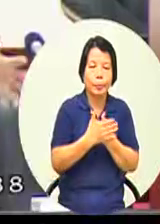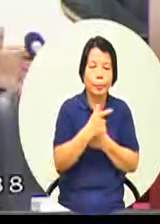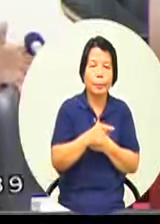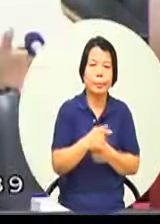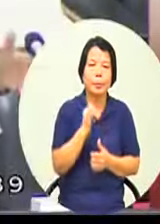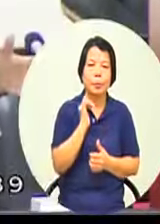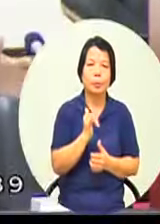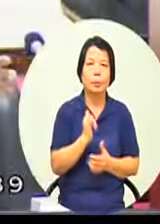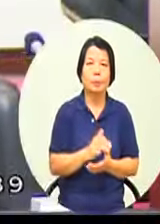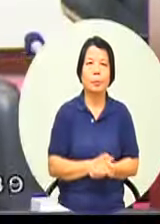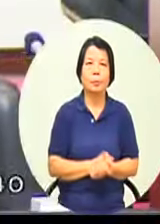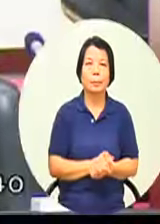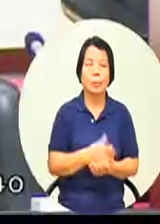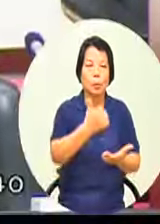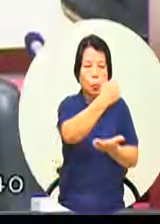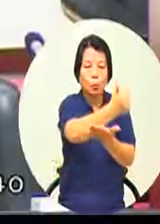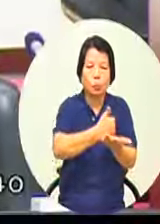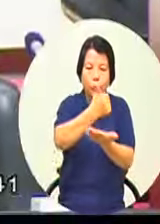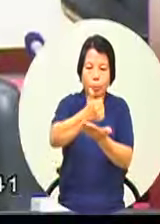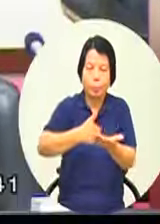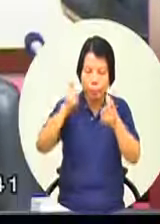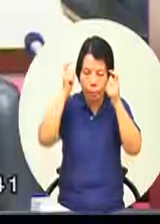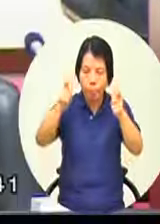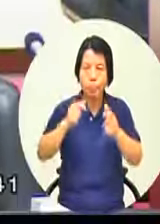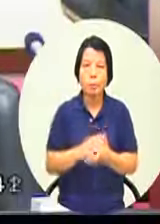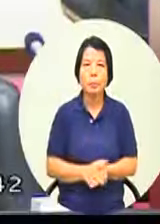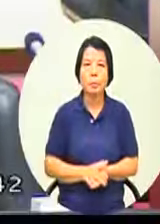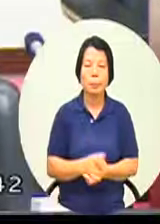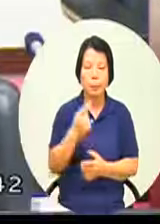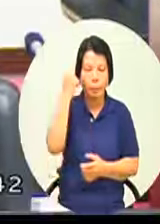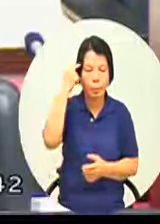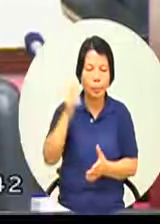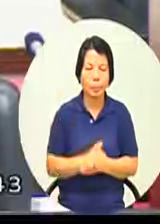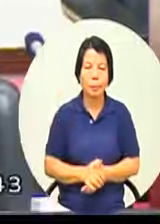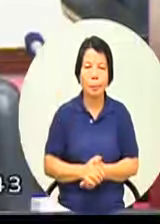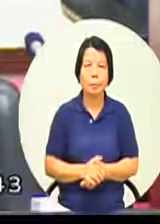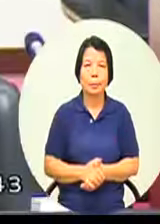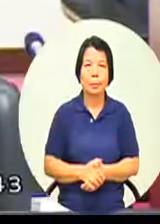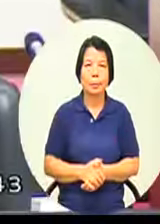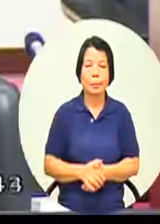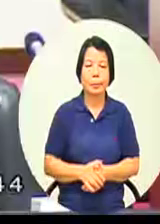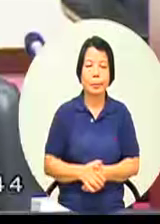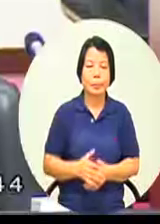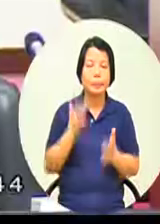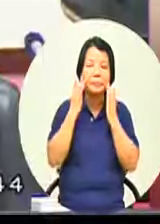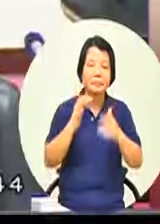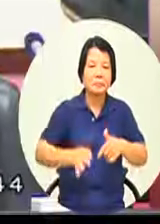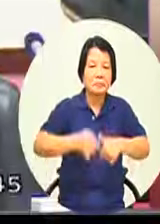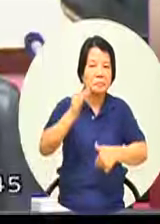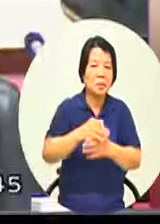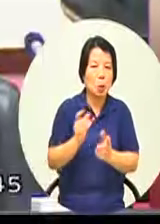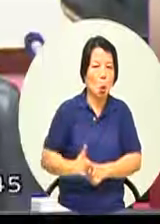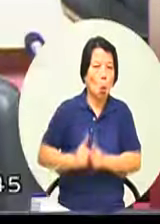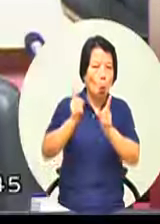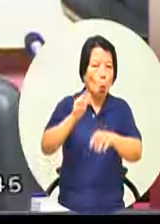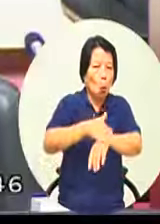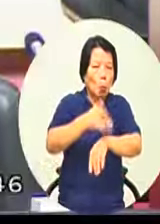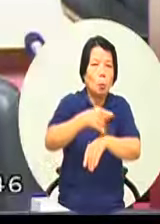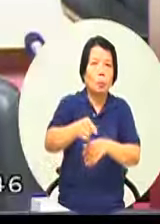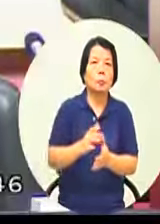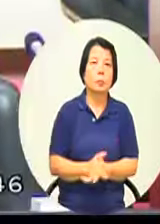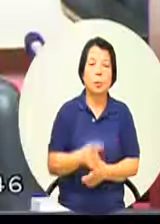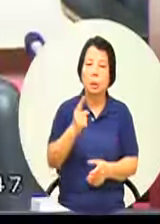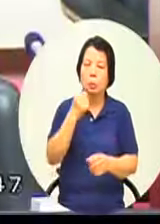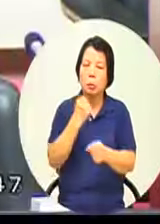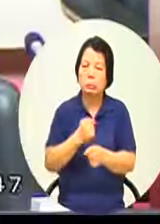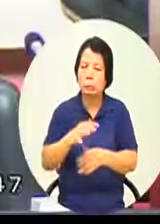方，如果从那边运到我们高雄来，我想菜价不会贵到这种程度。那到底你们做了哪一些